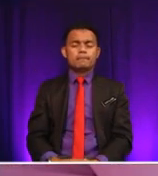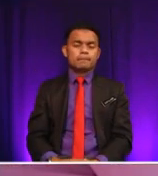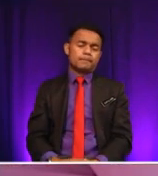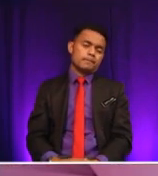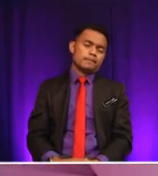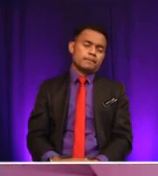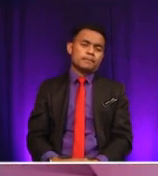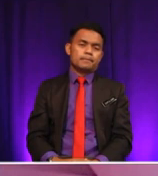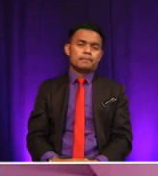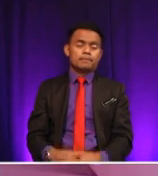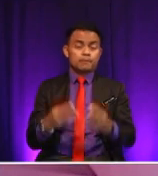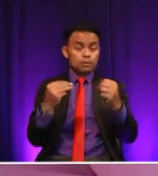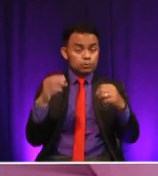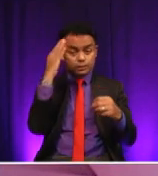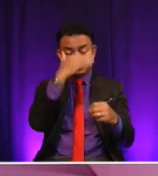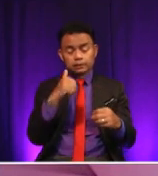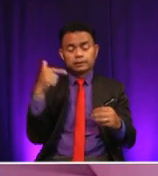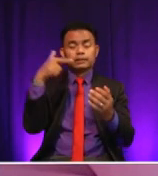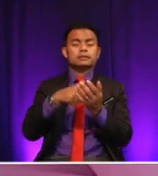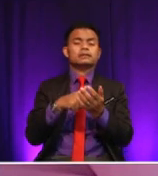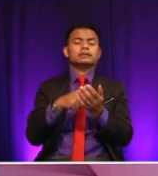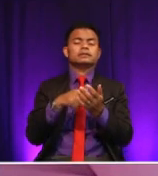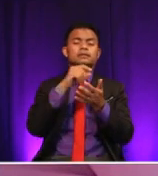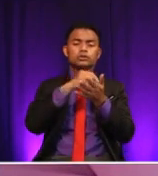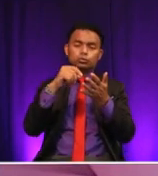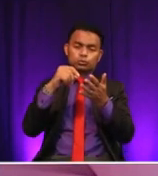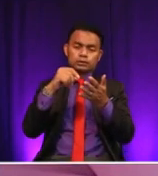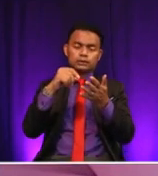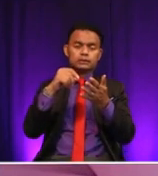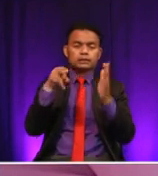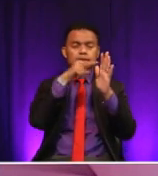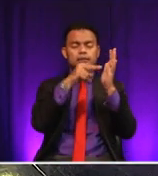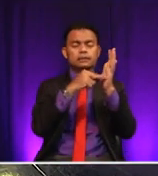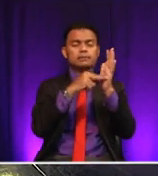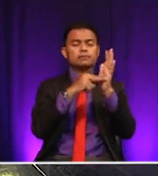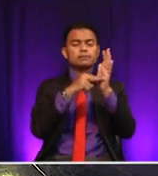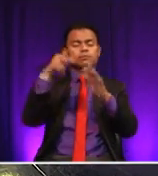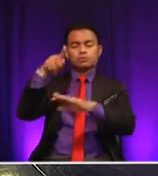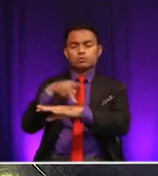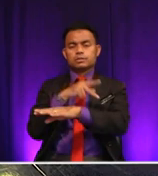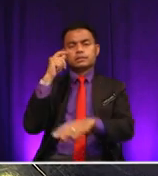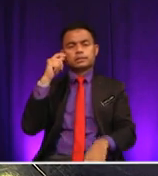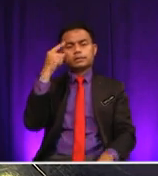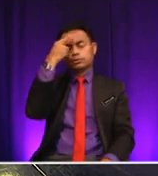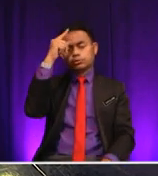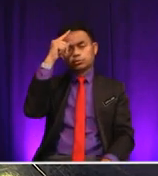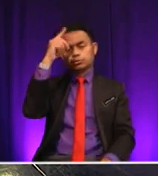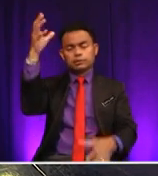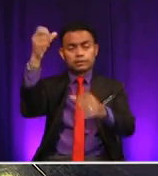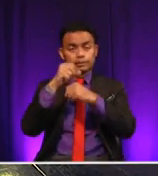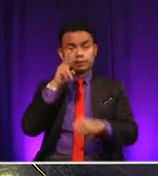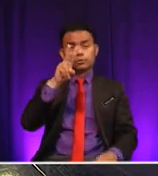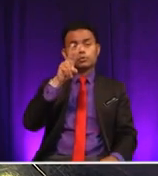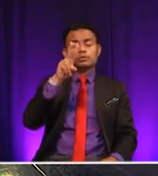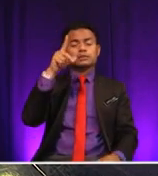anak cantik lagi tulis pula Rangga puisi yang diberi untuk dapat dua campur dua